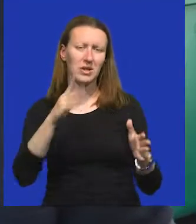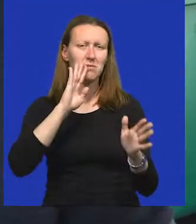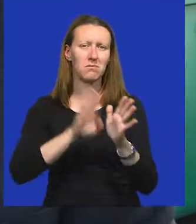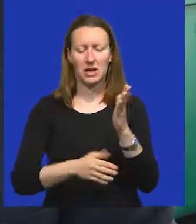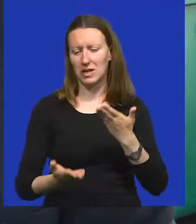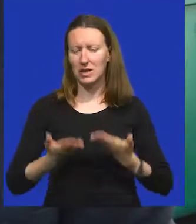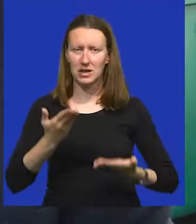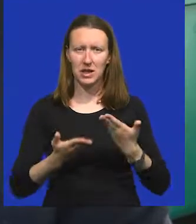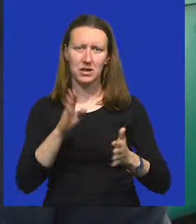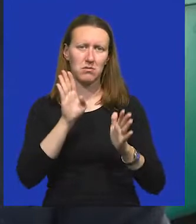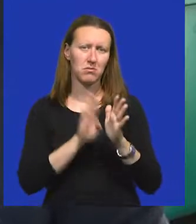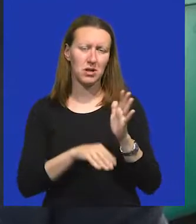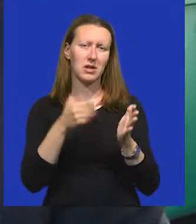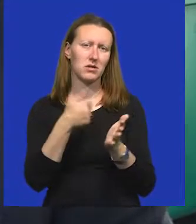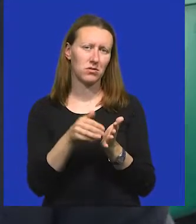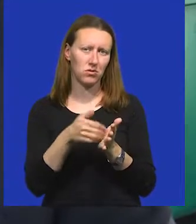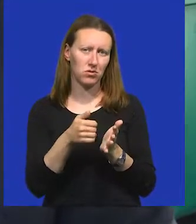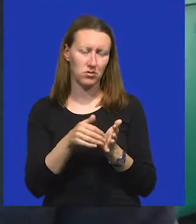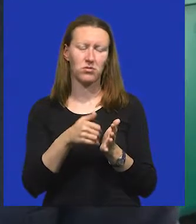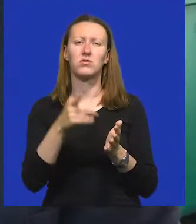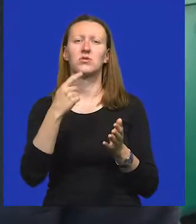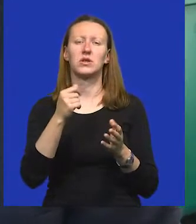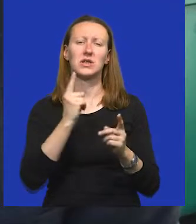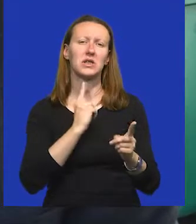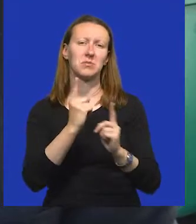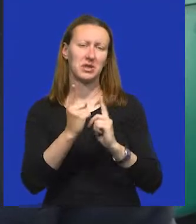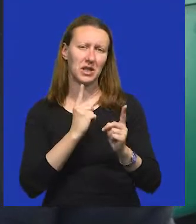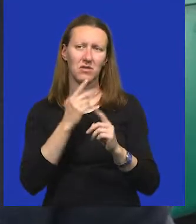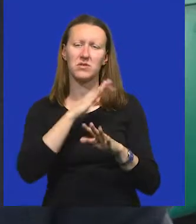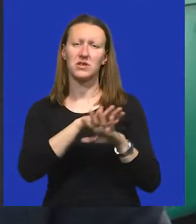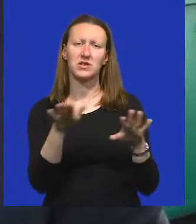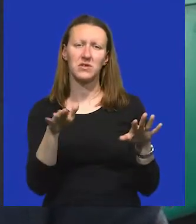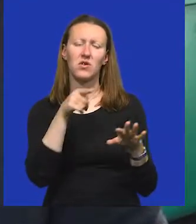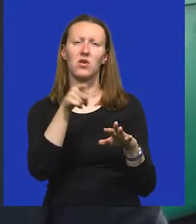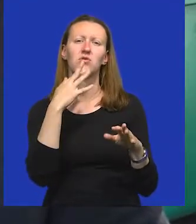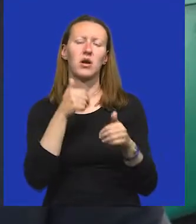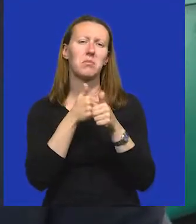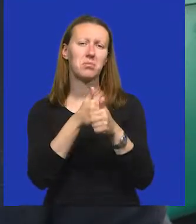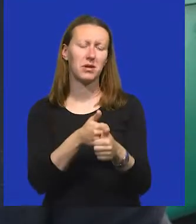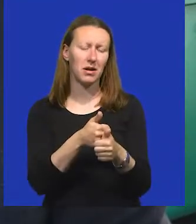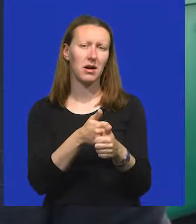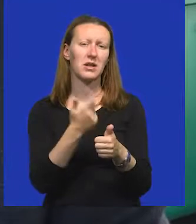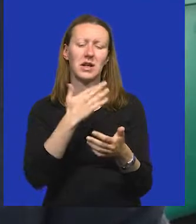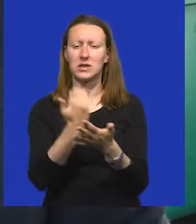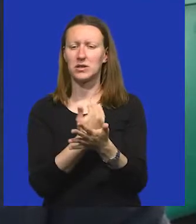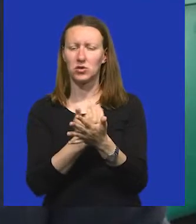volume sia più o meno possibile, perché il trasporto e tutto quello che segue quando